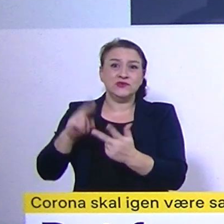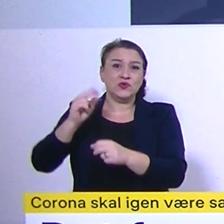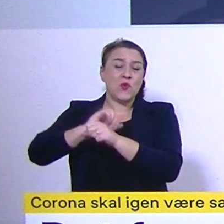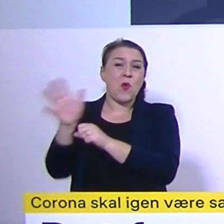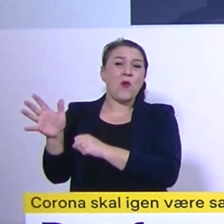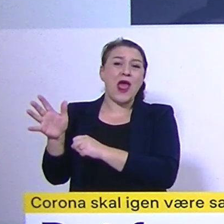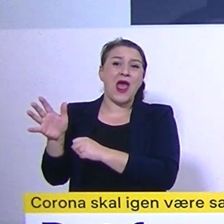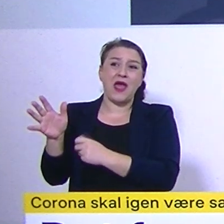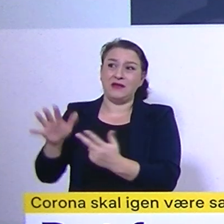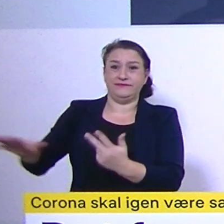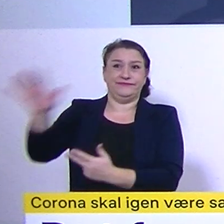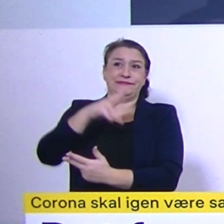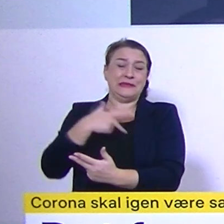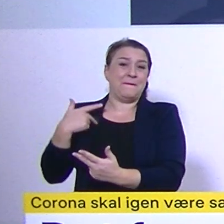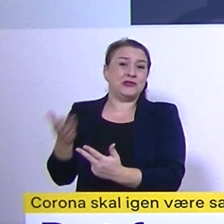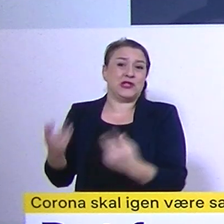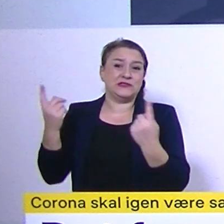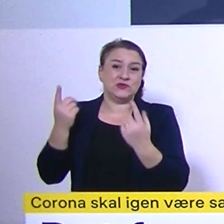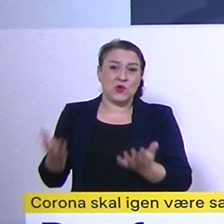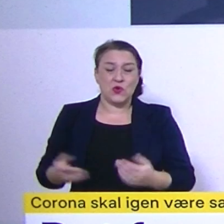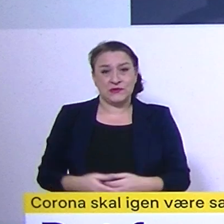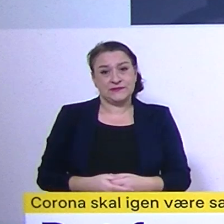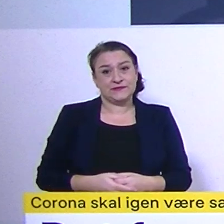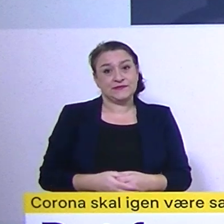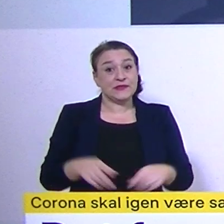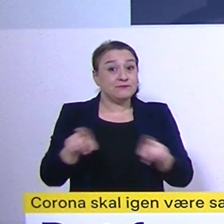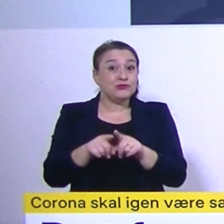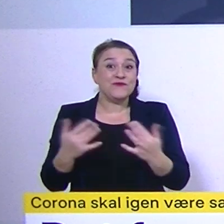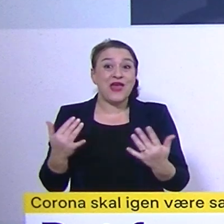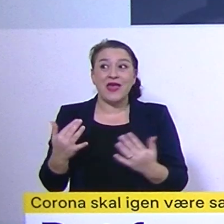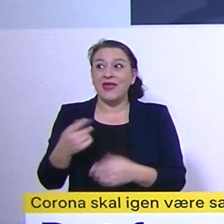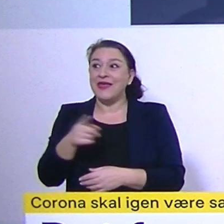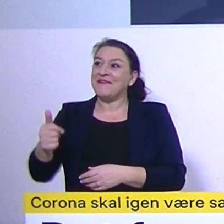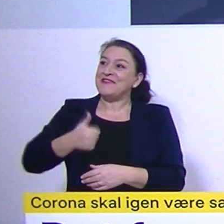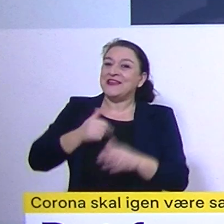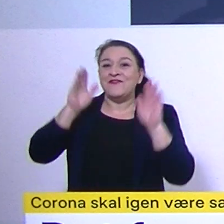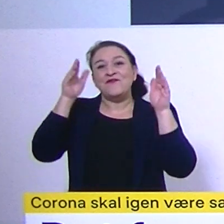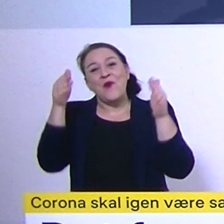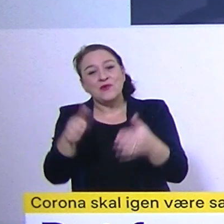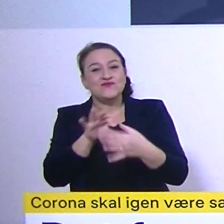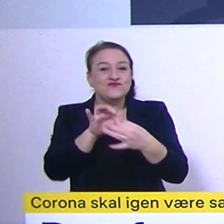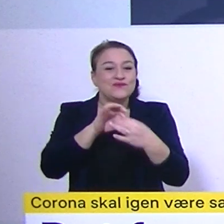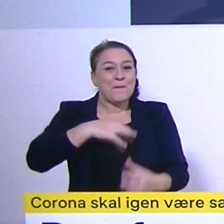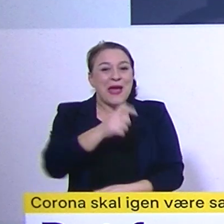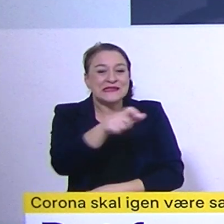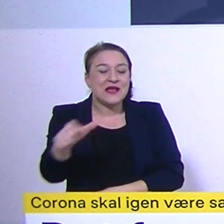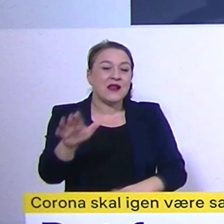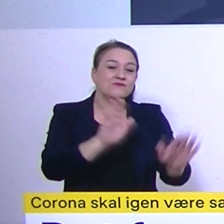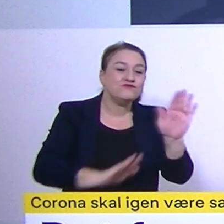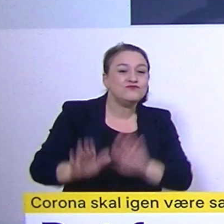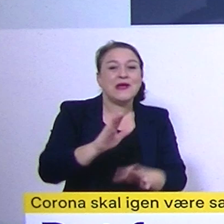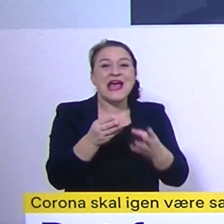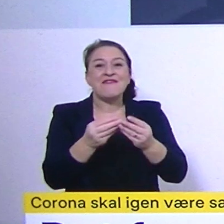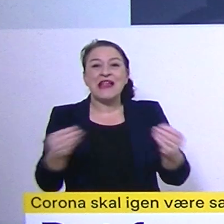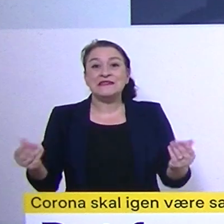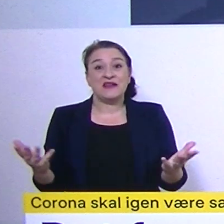oplever. At der er blevet mindre tid til det, der er det vigtigste. Tid med patienter, omsorg og kvalitet i behandlingen.